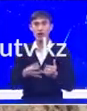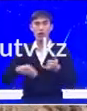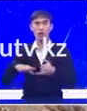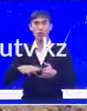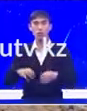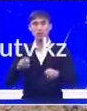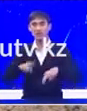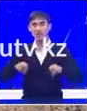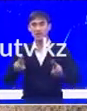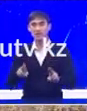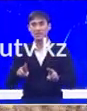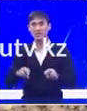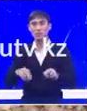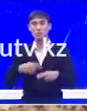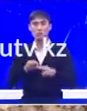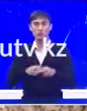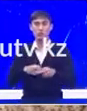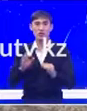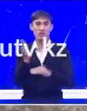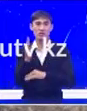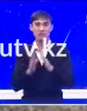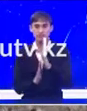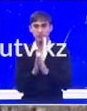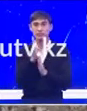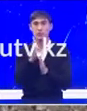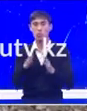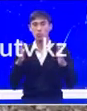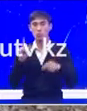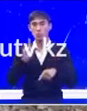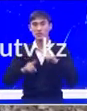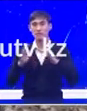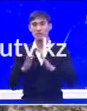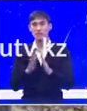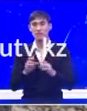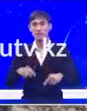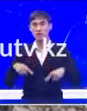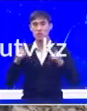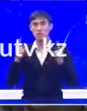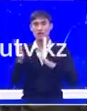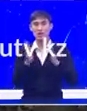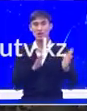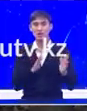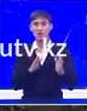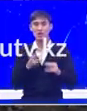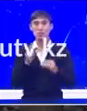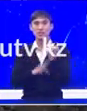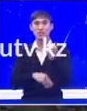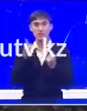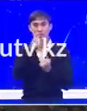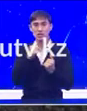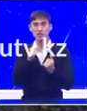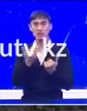хорошо приживаются и обеспечивает более быстрое формирование леса за последний год питомников области было собрано более